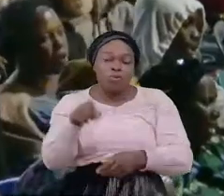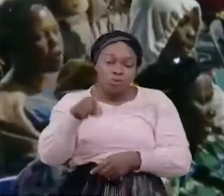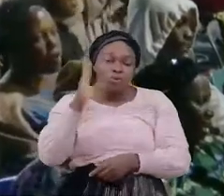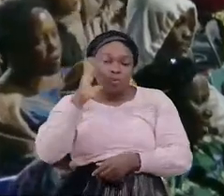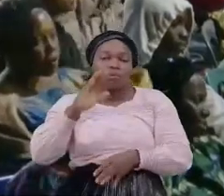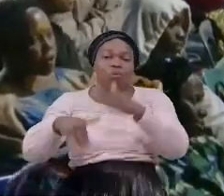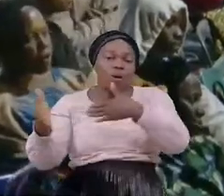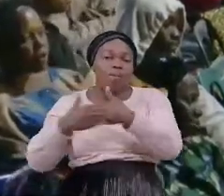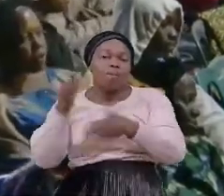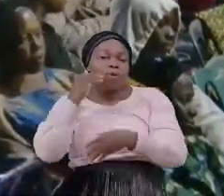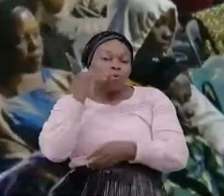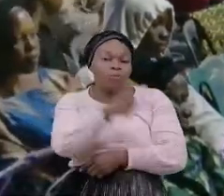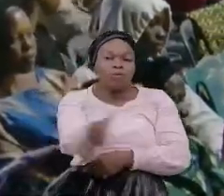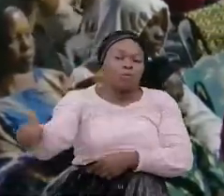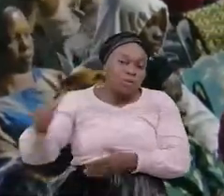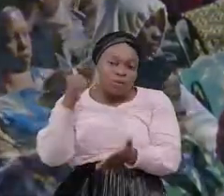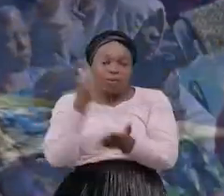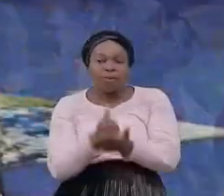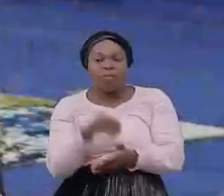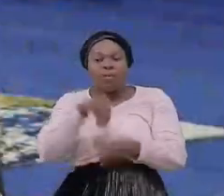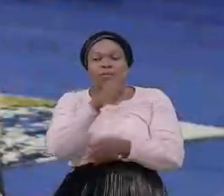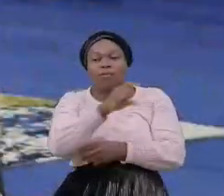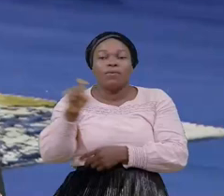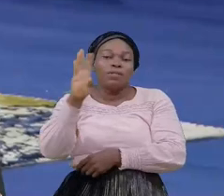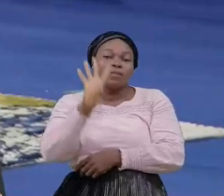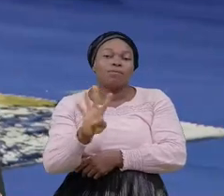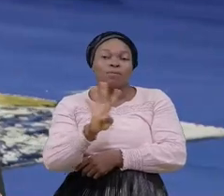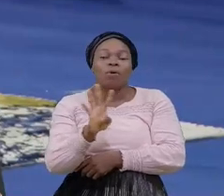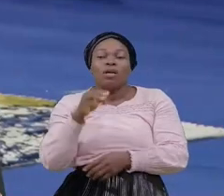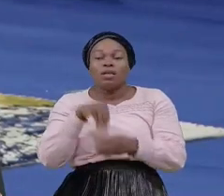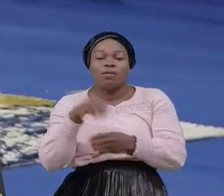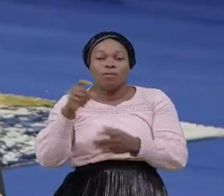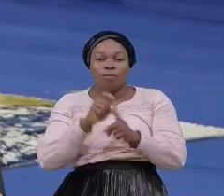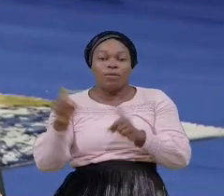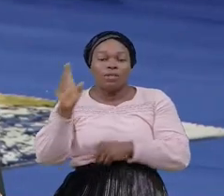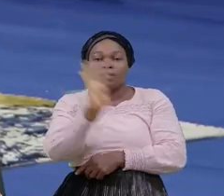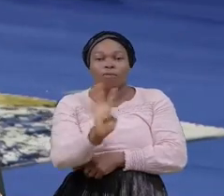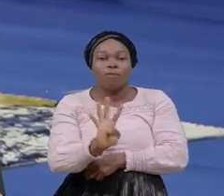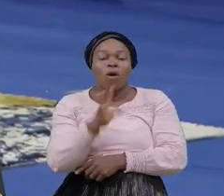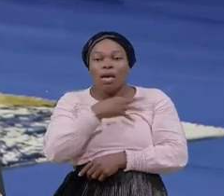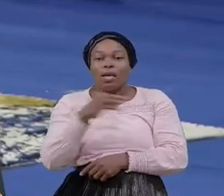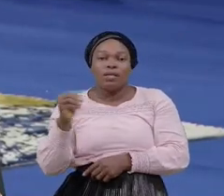la maison vous-même. Et le verset 4 dit, comme